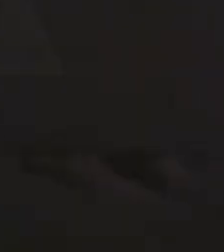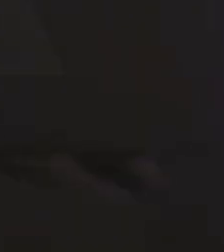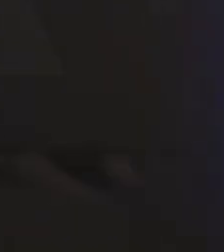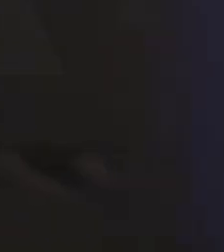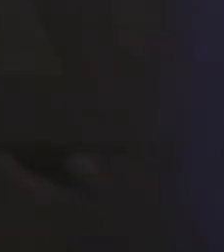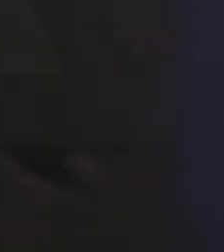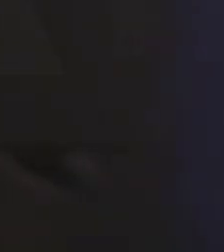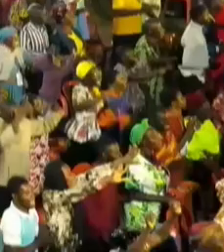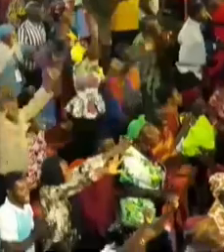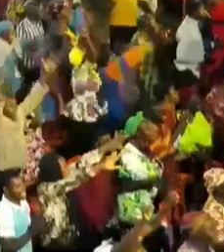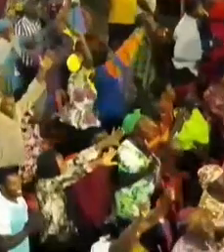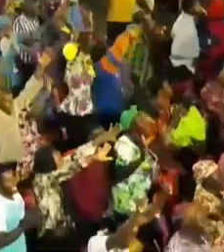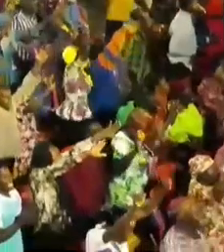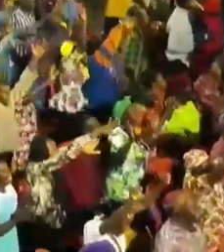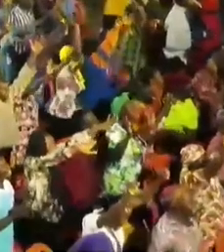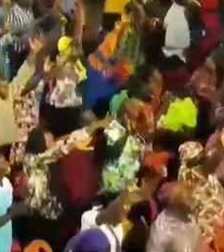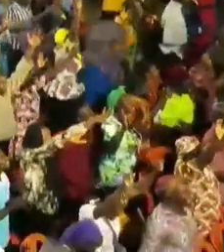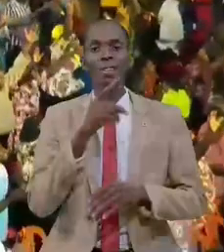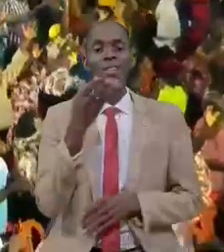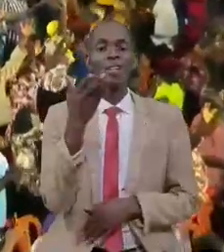Étard des Delta, est-ce que vous êtes là?